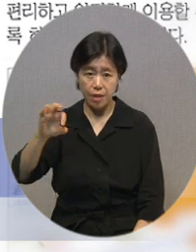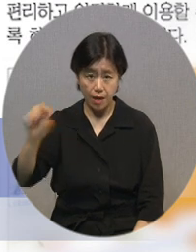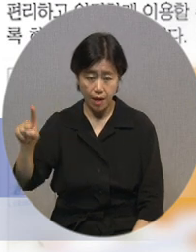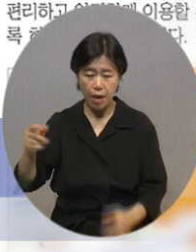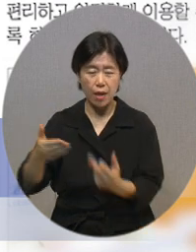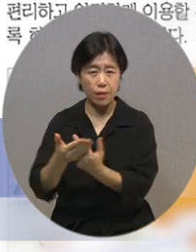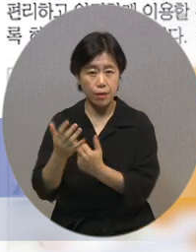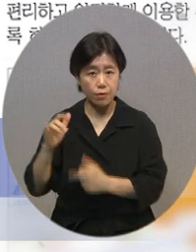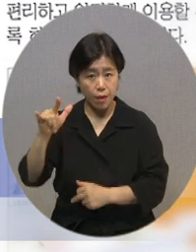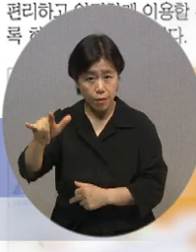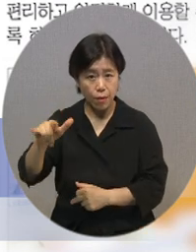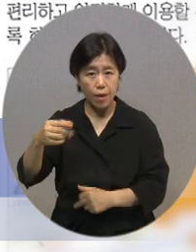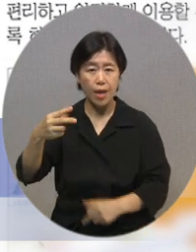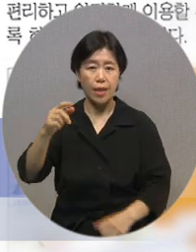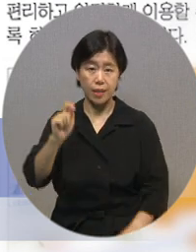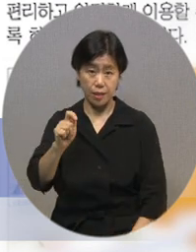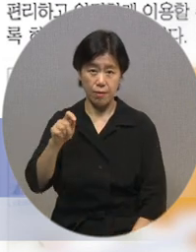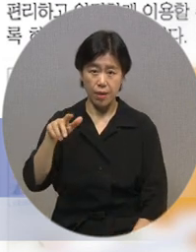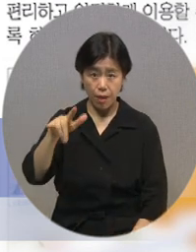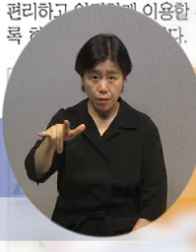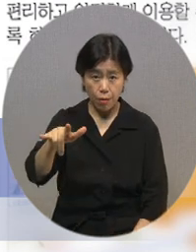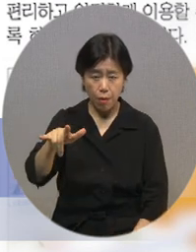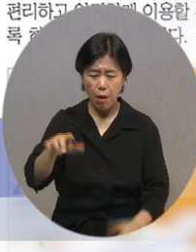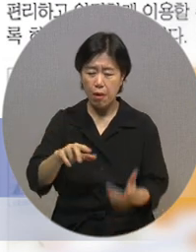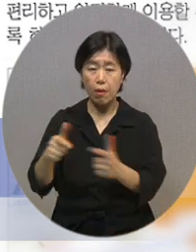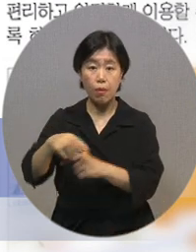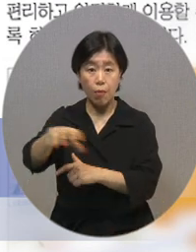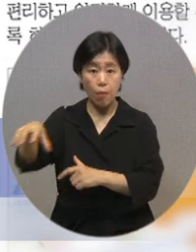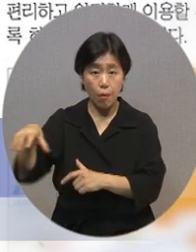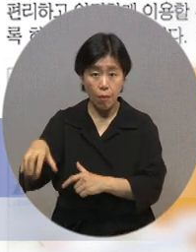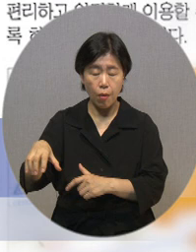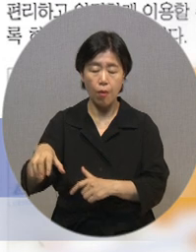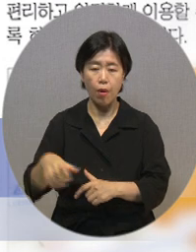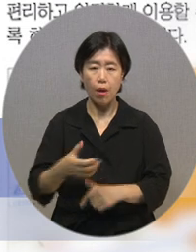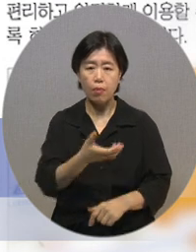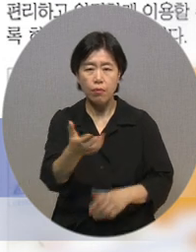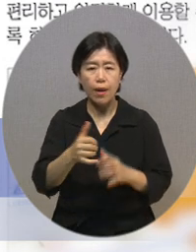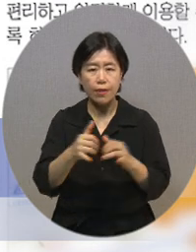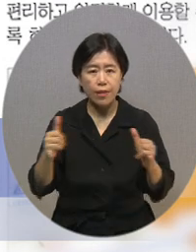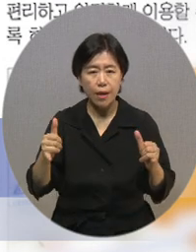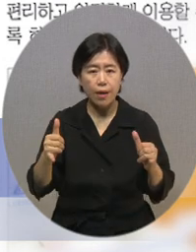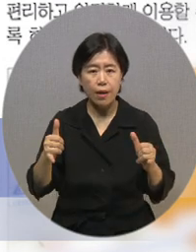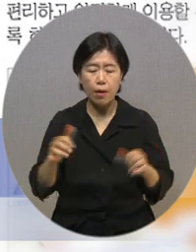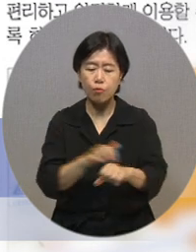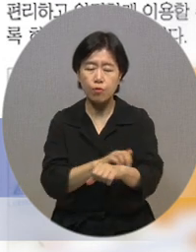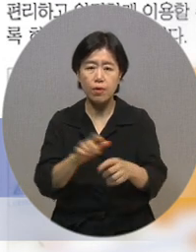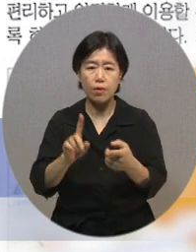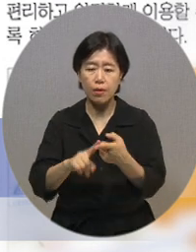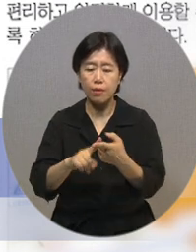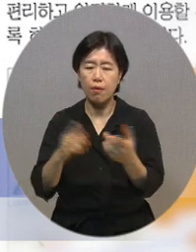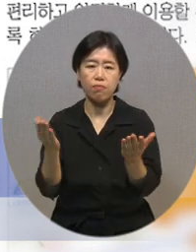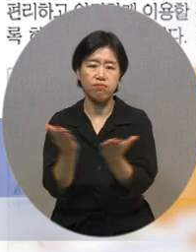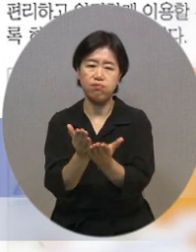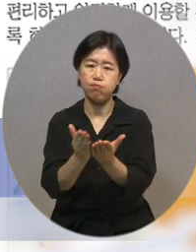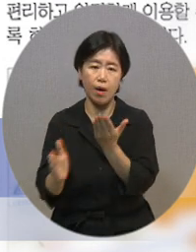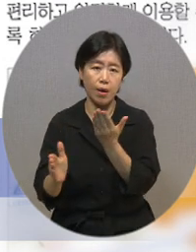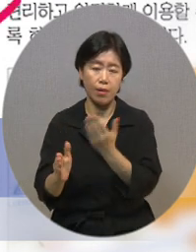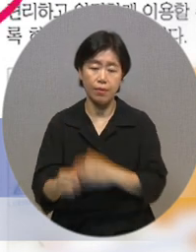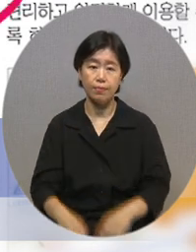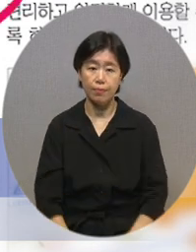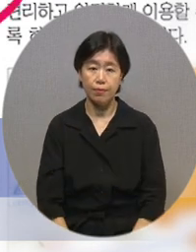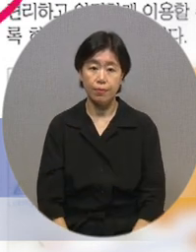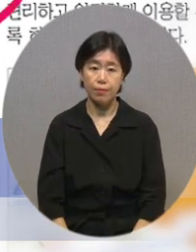제주항공 웨 항공은 교통약자의 편의 기준을 준수하지 않은 것으로 확인됐습니다